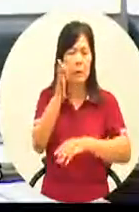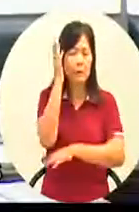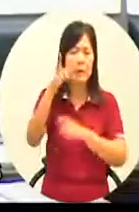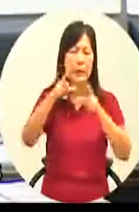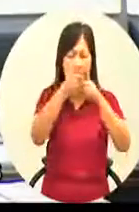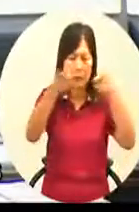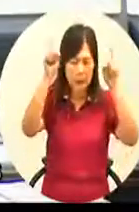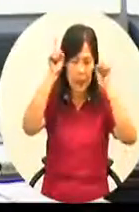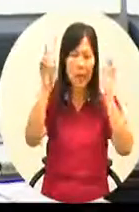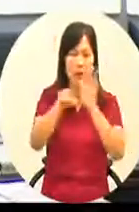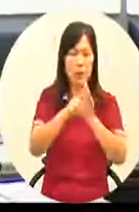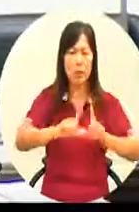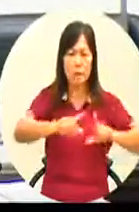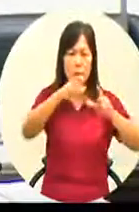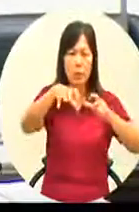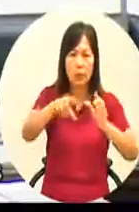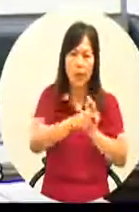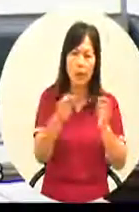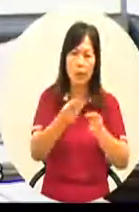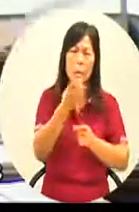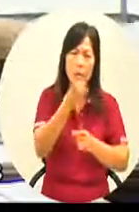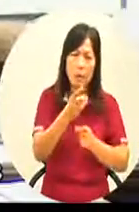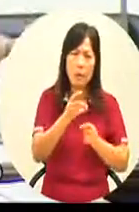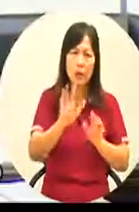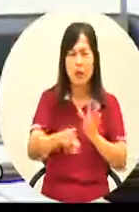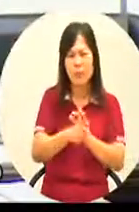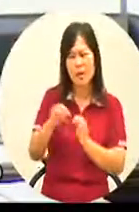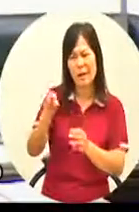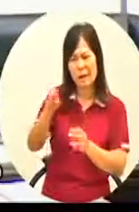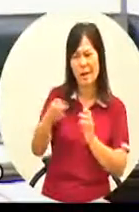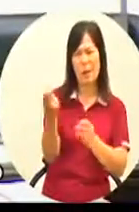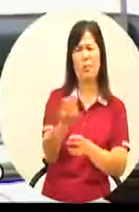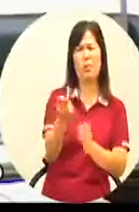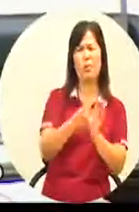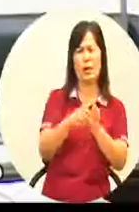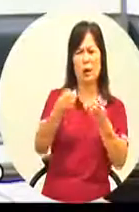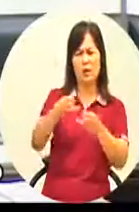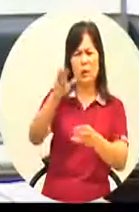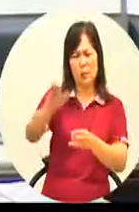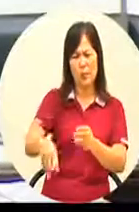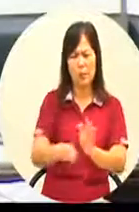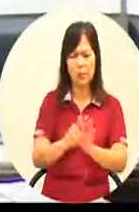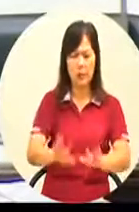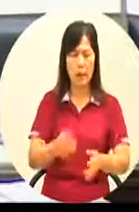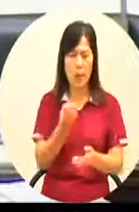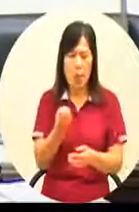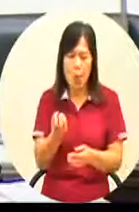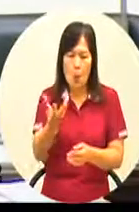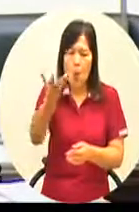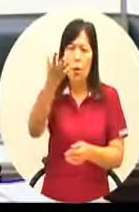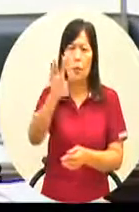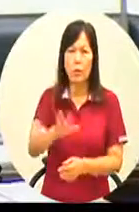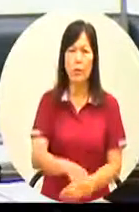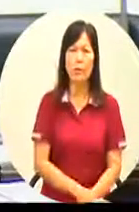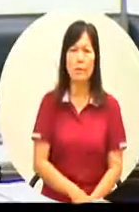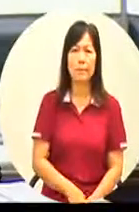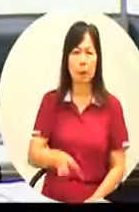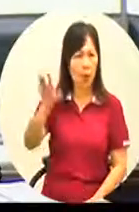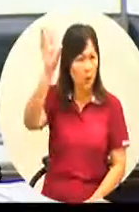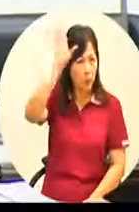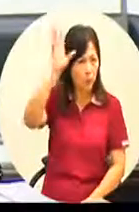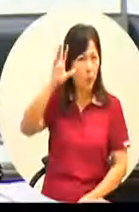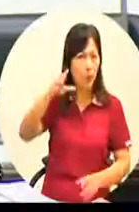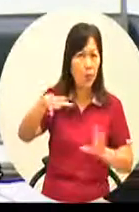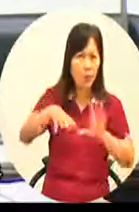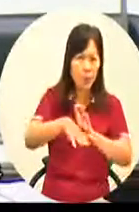系，因为看到瀑布啊，你啊，哦，那黑粉所没盖管，今嘛我可能最夯的，俄文的、阿拉伯语